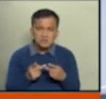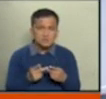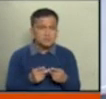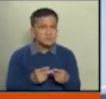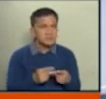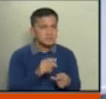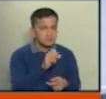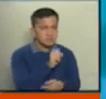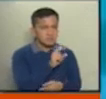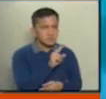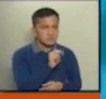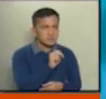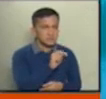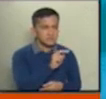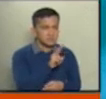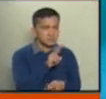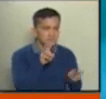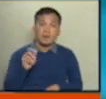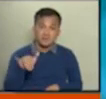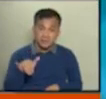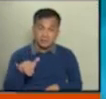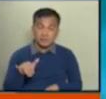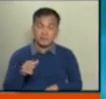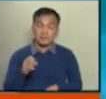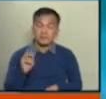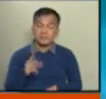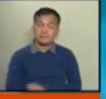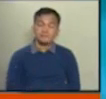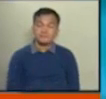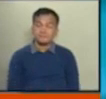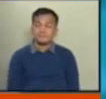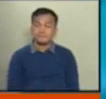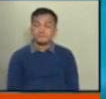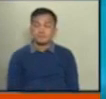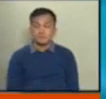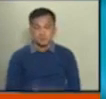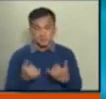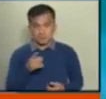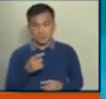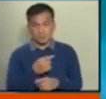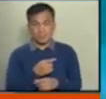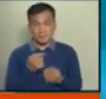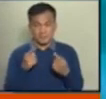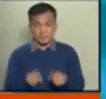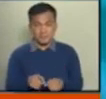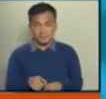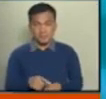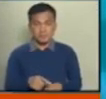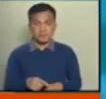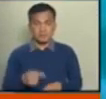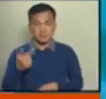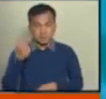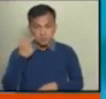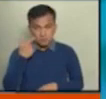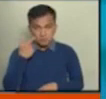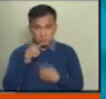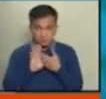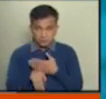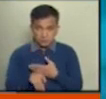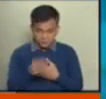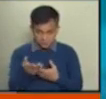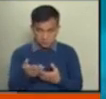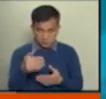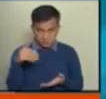Bali, Pasay daw po yan. Sa Pasay? Opo. So ngayon, ang gusto niyo pong mangyari, ito pong si Geraldine ay bumalik sa inyo